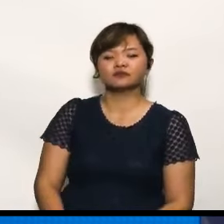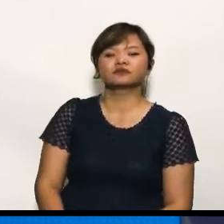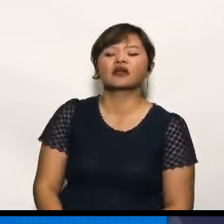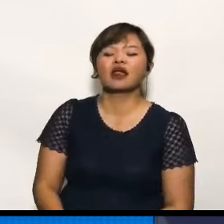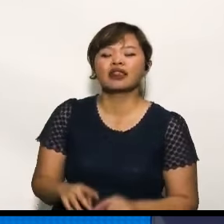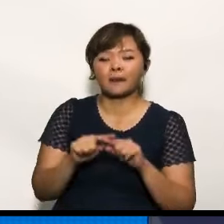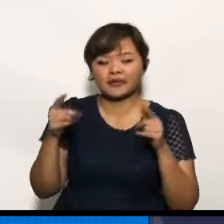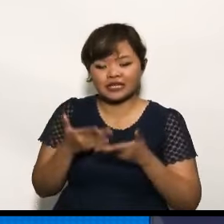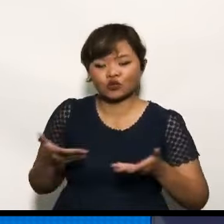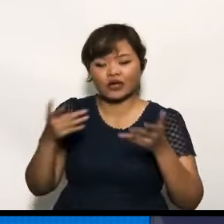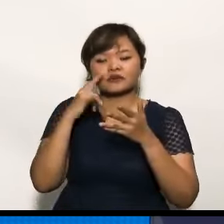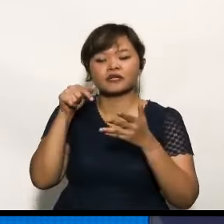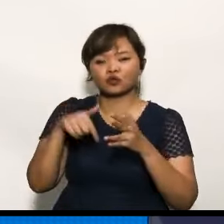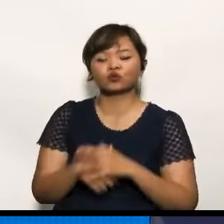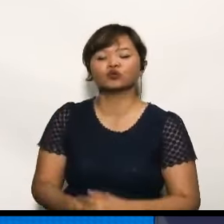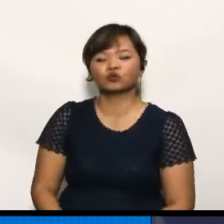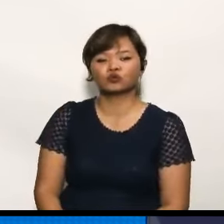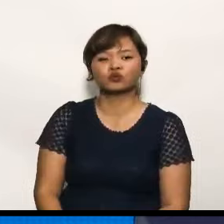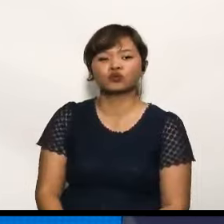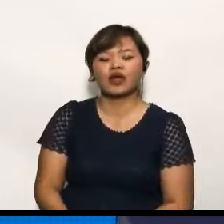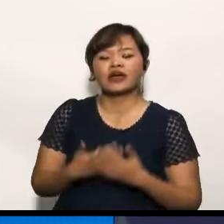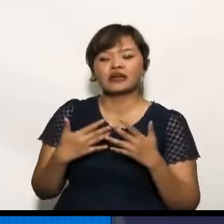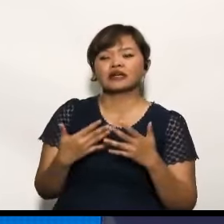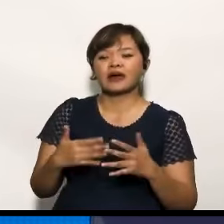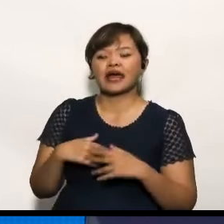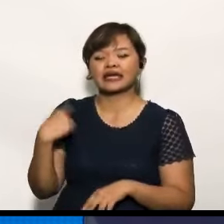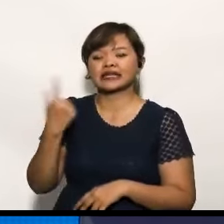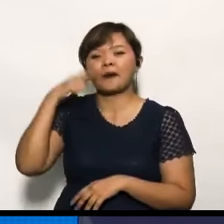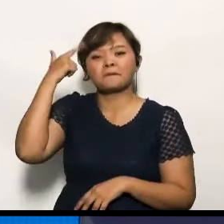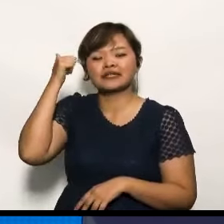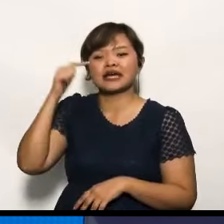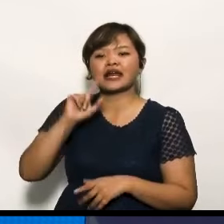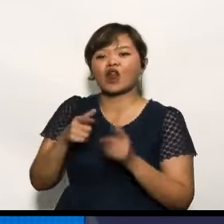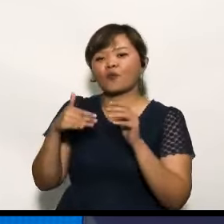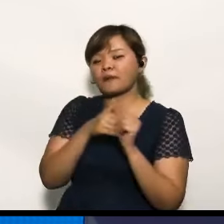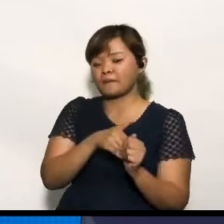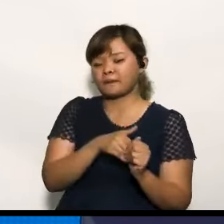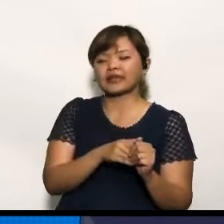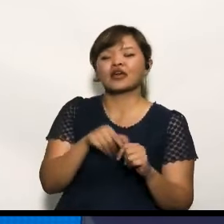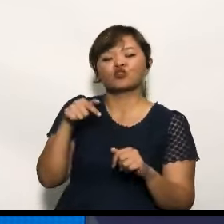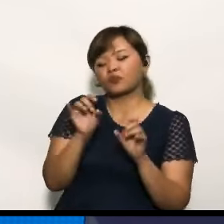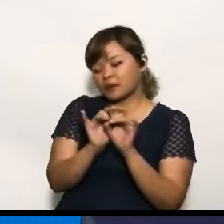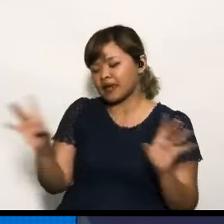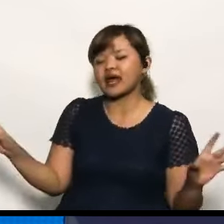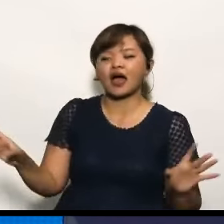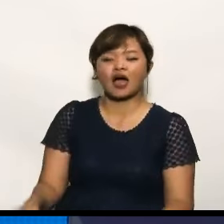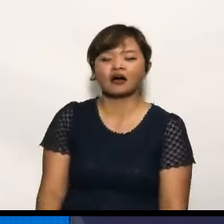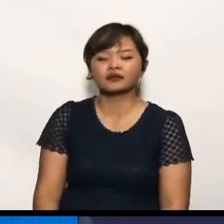dari kejadian-kejadian itu adalah, the way we learn when we lead, itu beda banget.